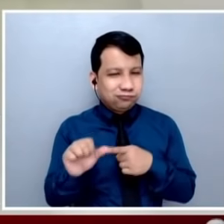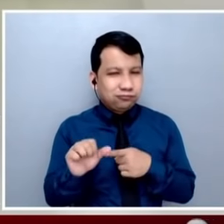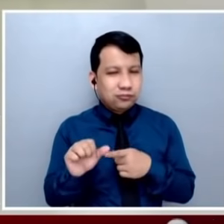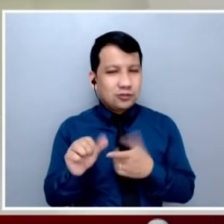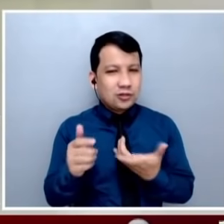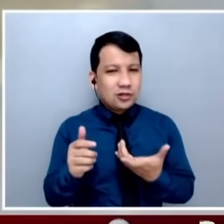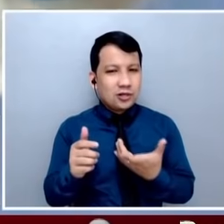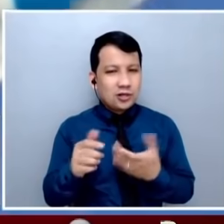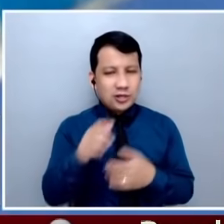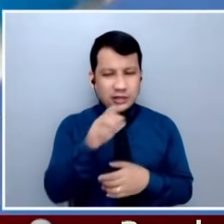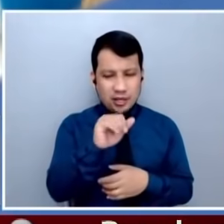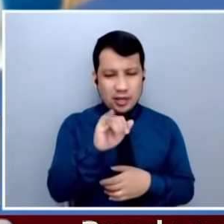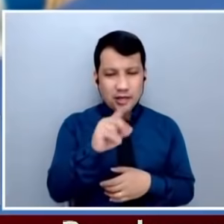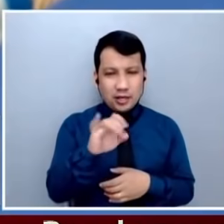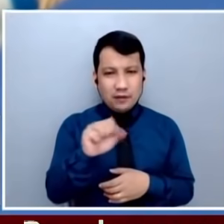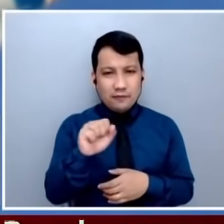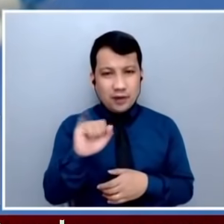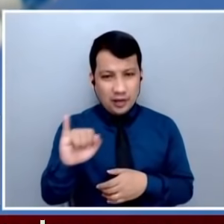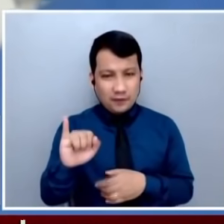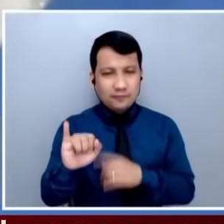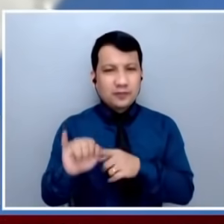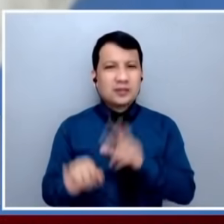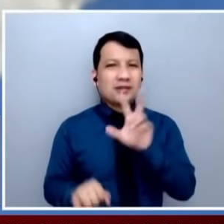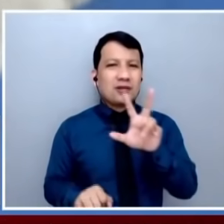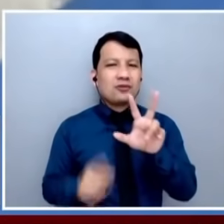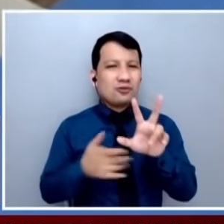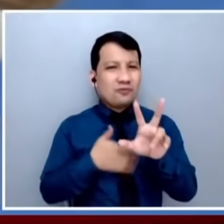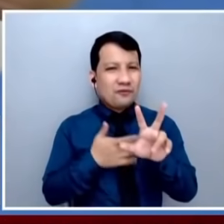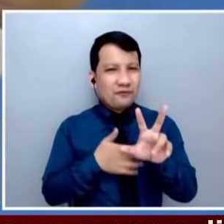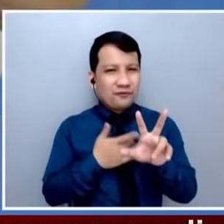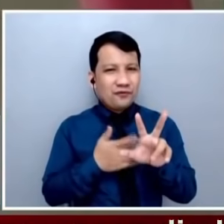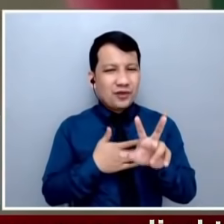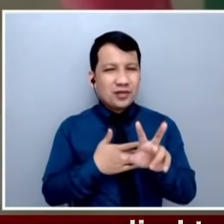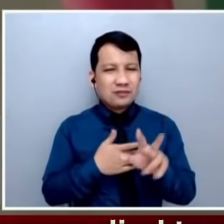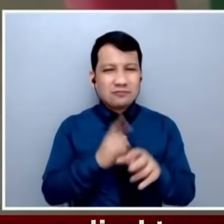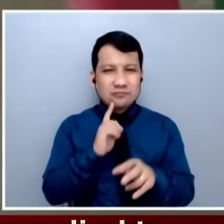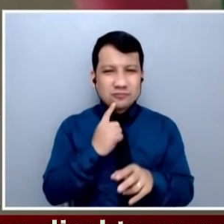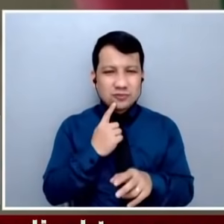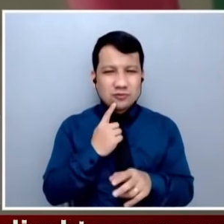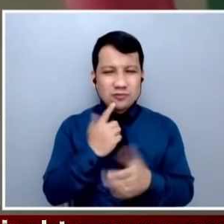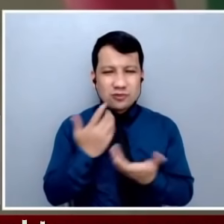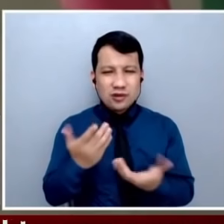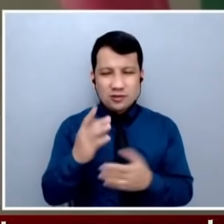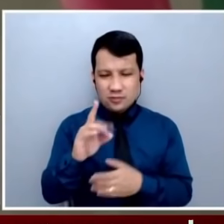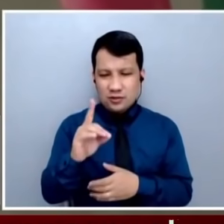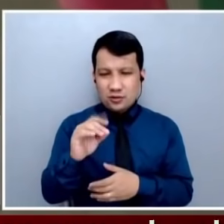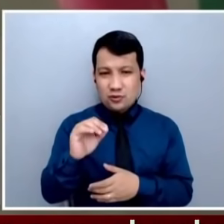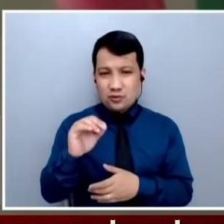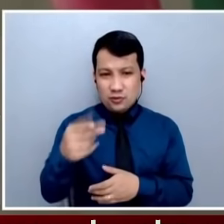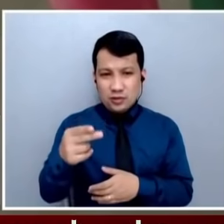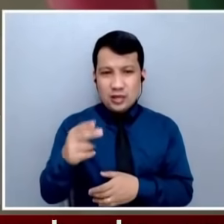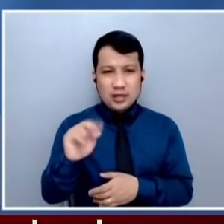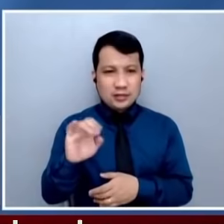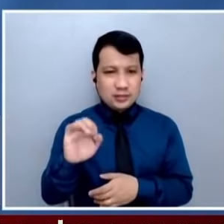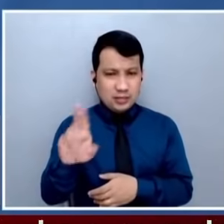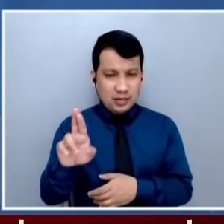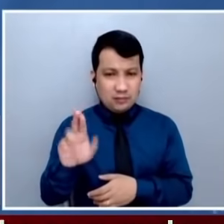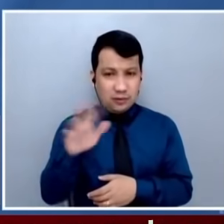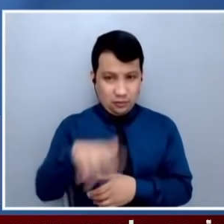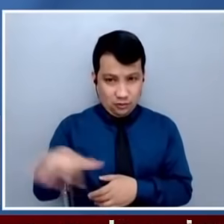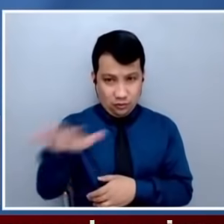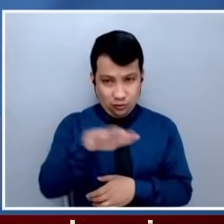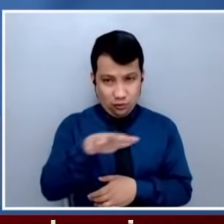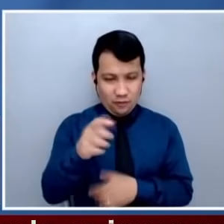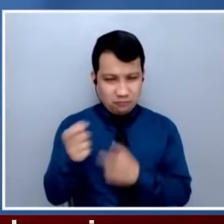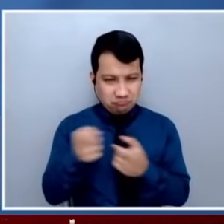o AEFI. Bagamat 3 ang nakaranas ng serious AEFI ayon sa Department of Health NCR. Pero lahat ay